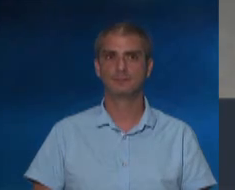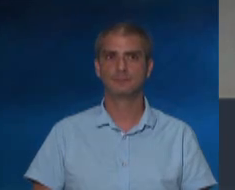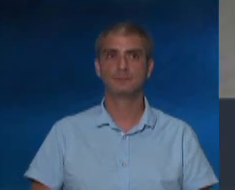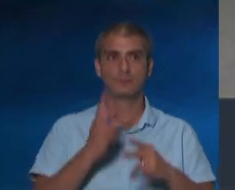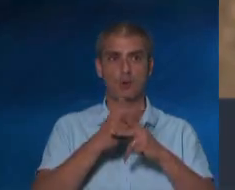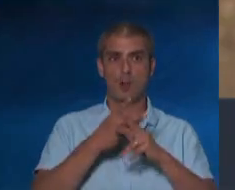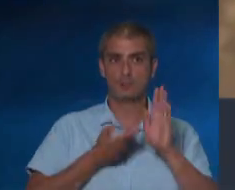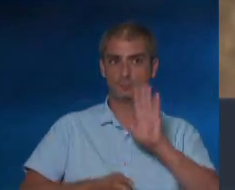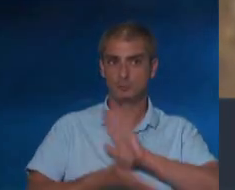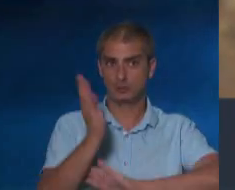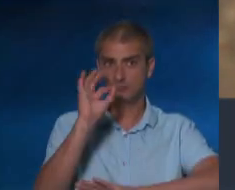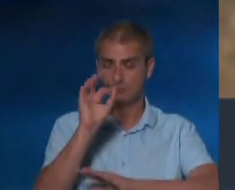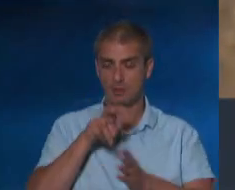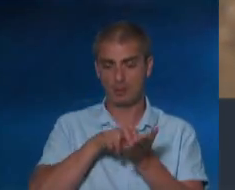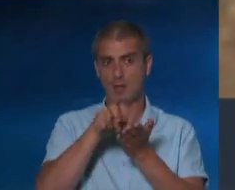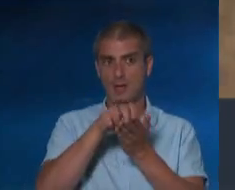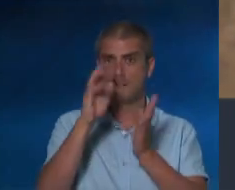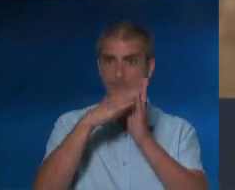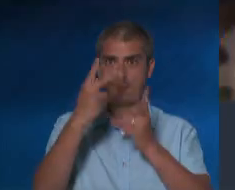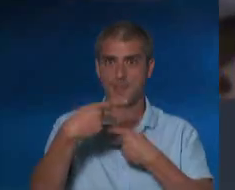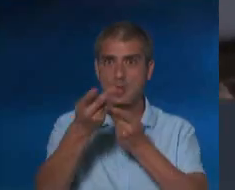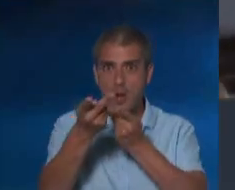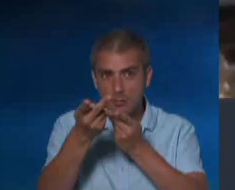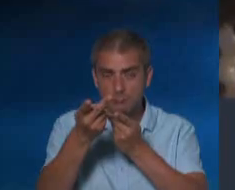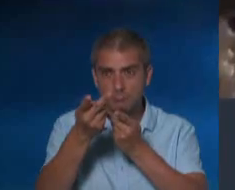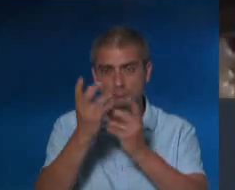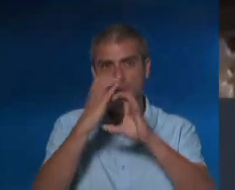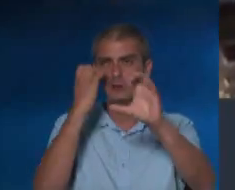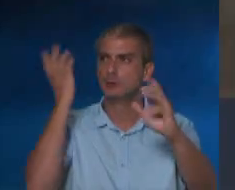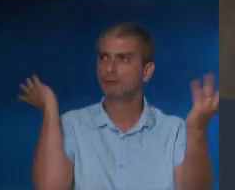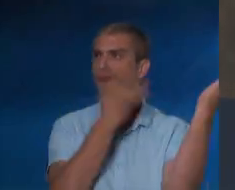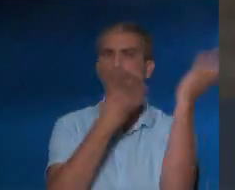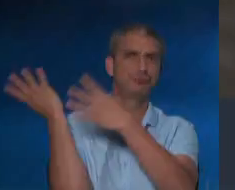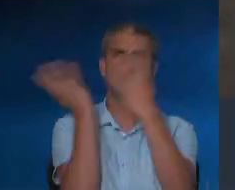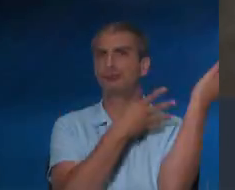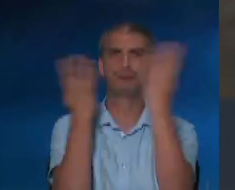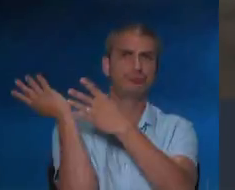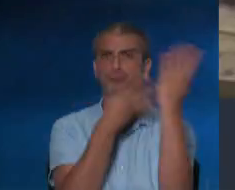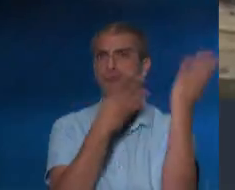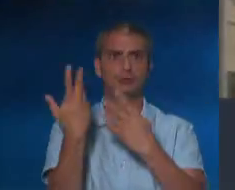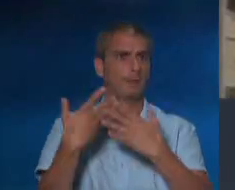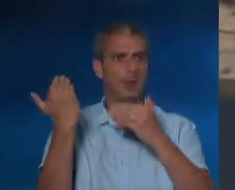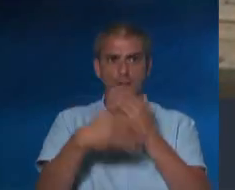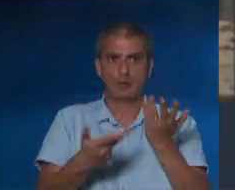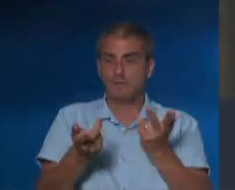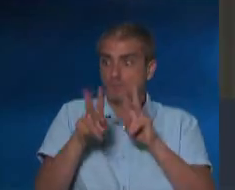החולים יוצאים מהיציאה של הרגלית של בית החולים, ומסעיות עוברות פה נונסטופ. הם טופלים